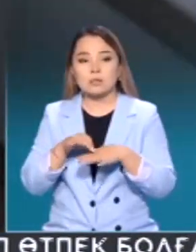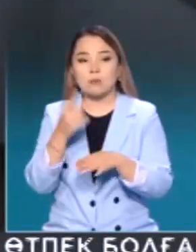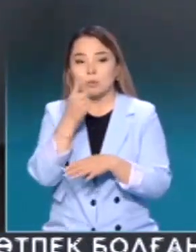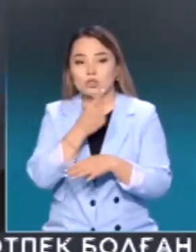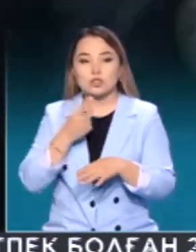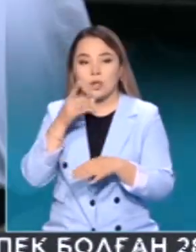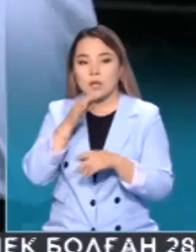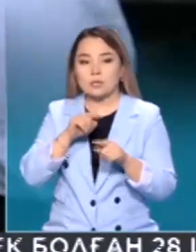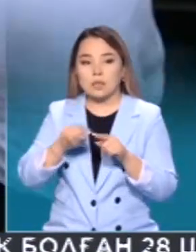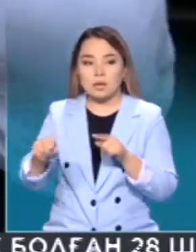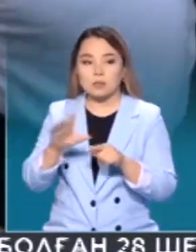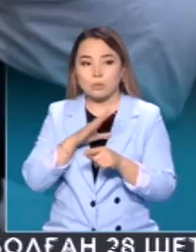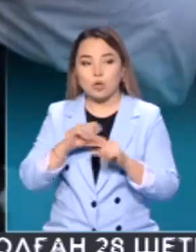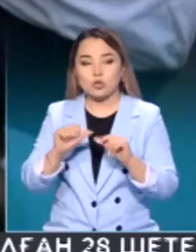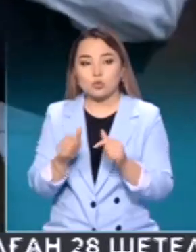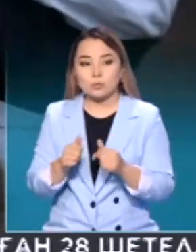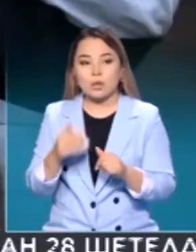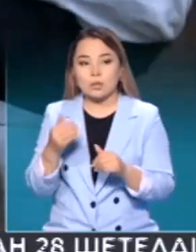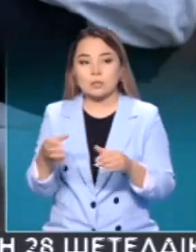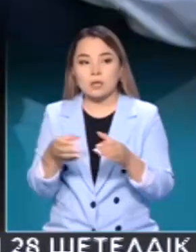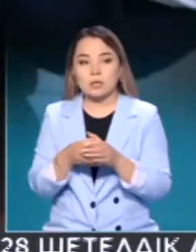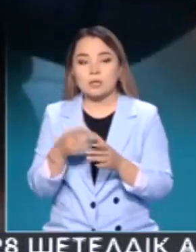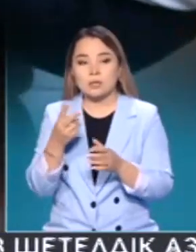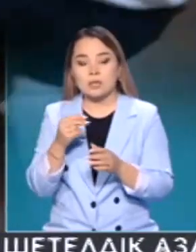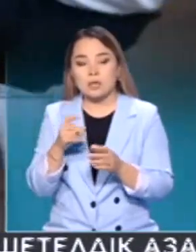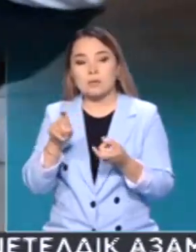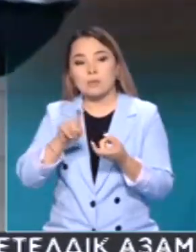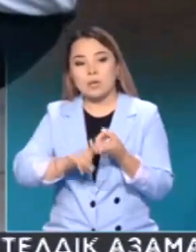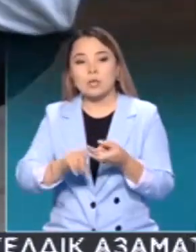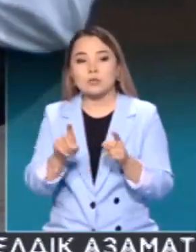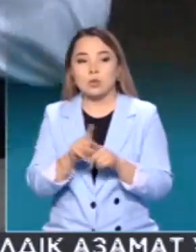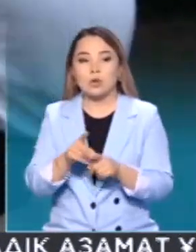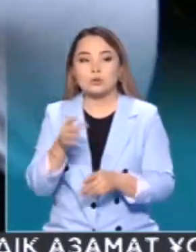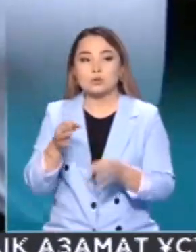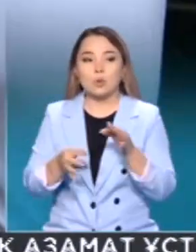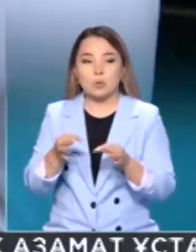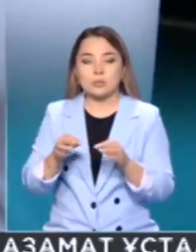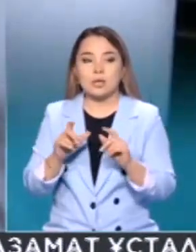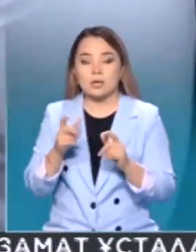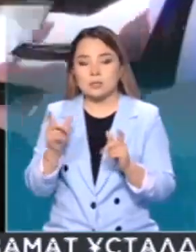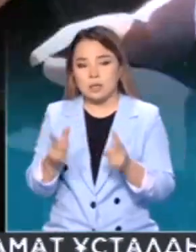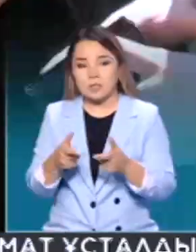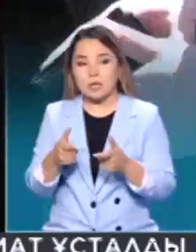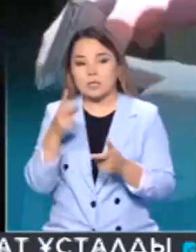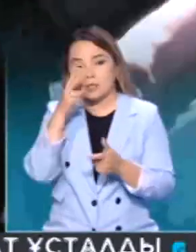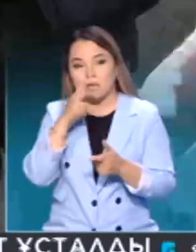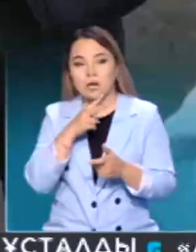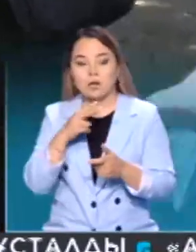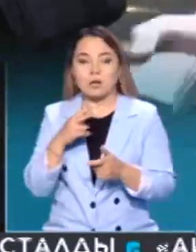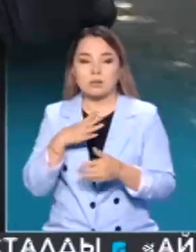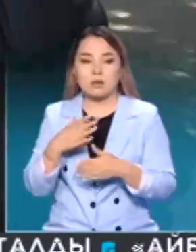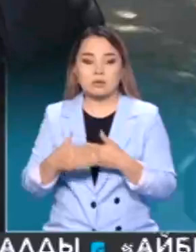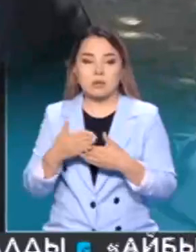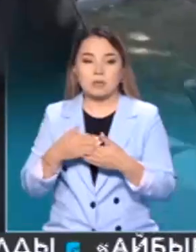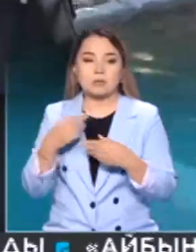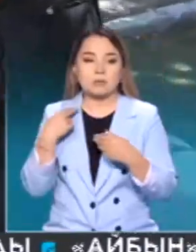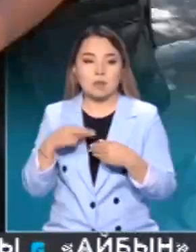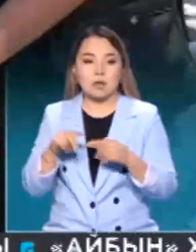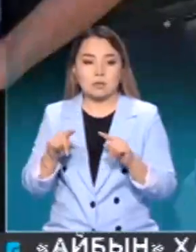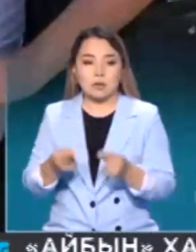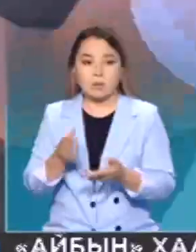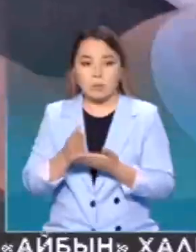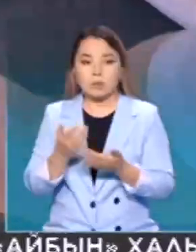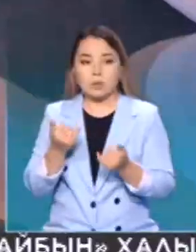жыл бойы жалғасқан. Ұйымдастырушымен оның екі сыбайласы сот санкциясымен 2 айға қамауға алынды. Осы іске қатысты